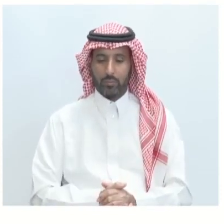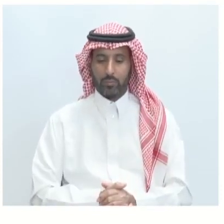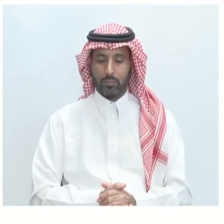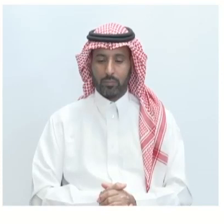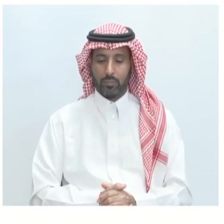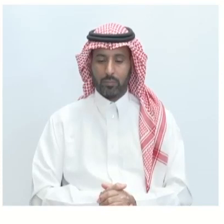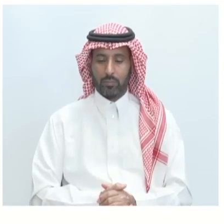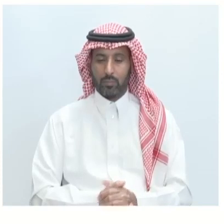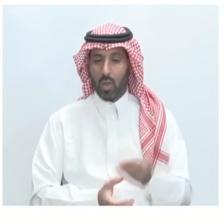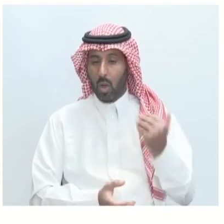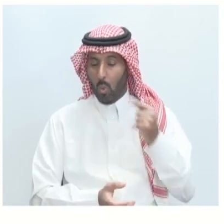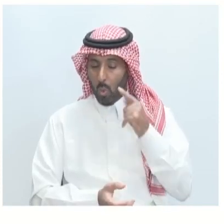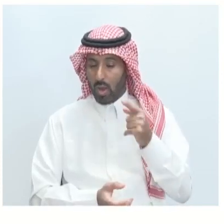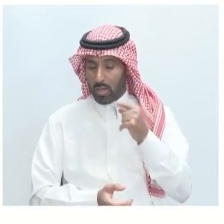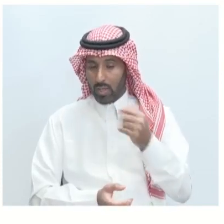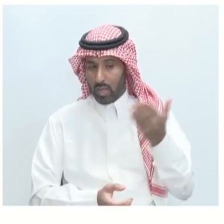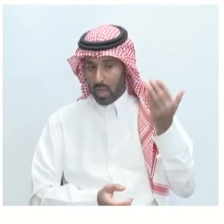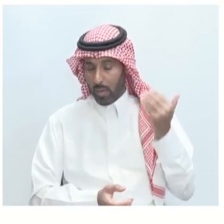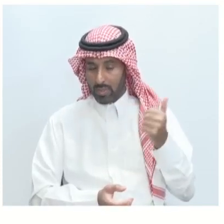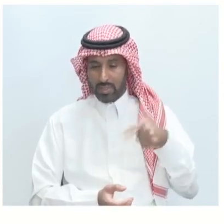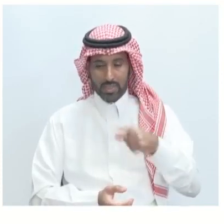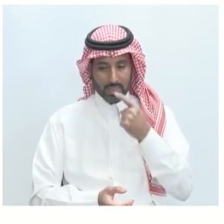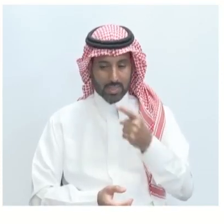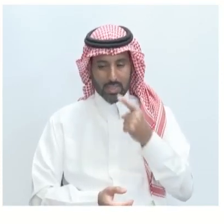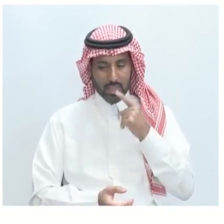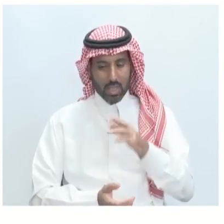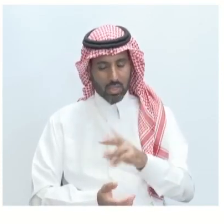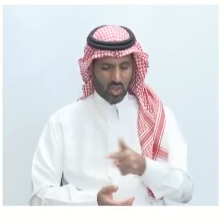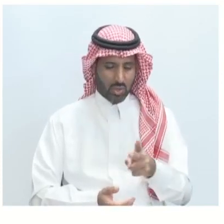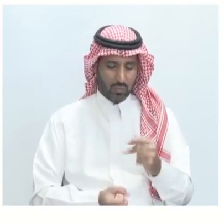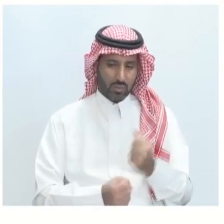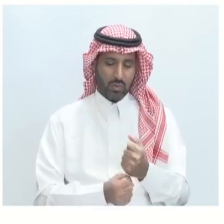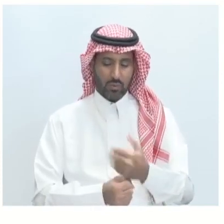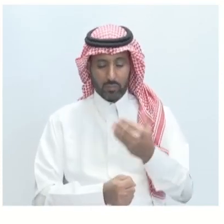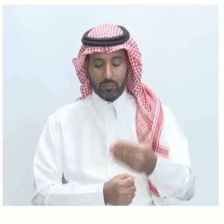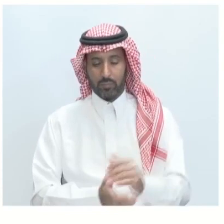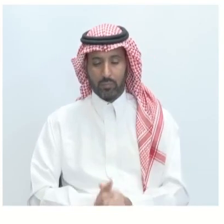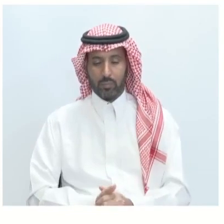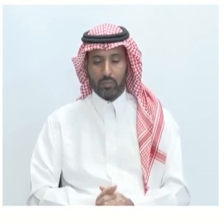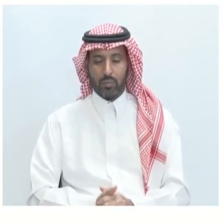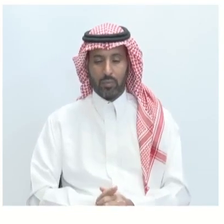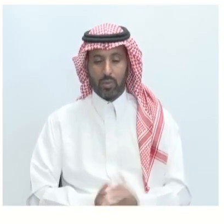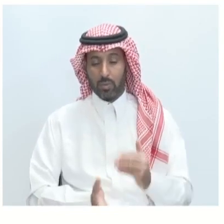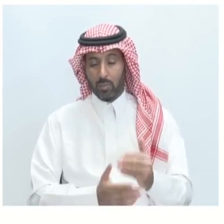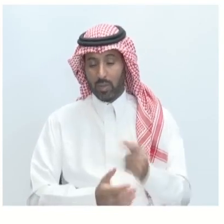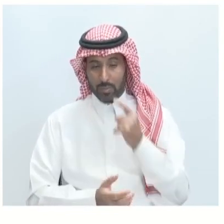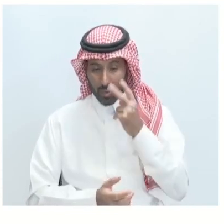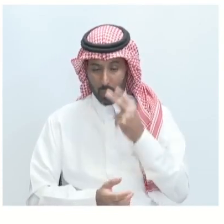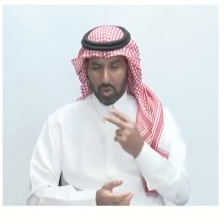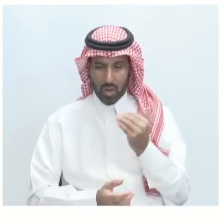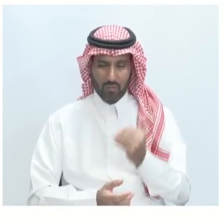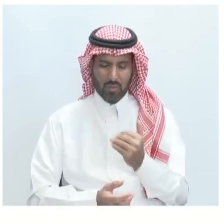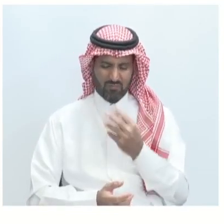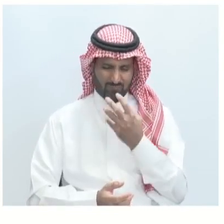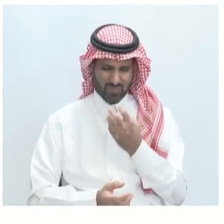رمى نفسه على الارض وبدا بالصراخ ولكن في هذه المرحله قد بين البكاء الخفيف قد يبين